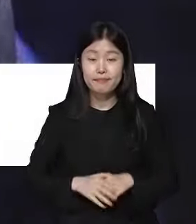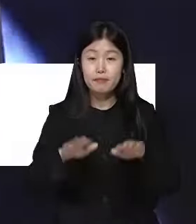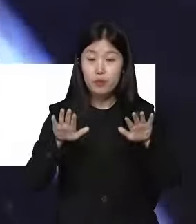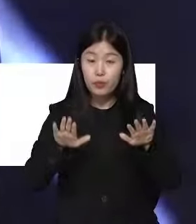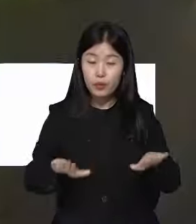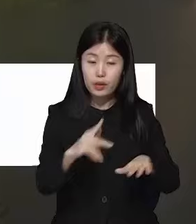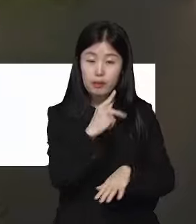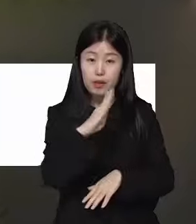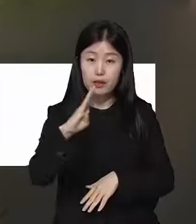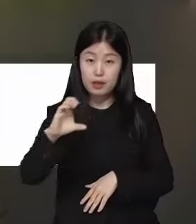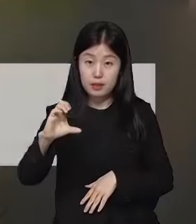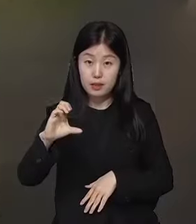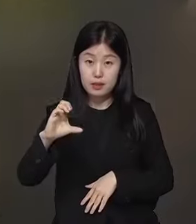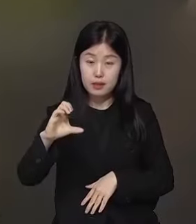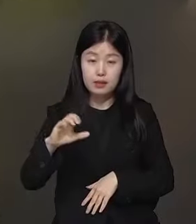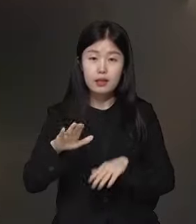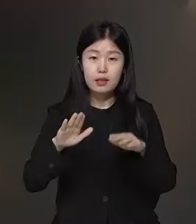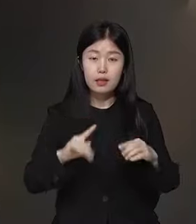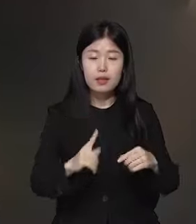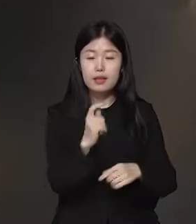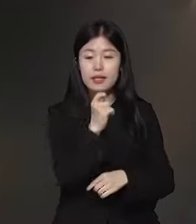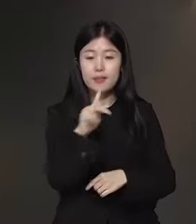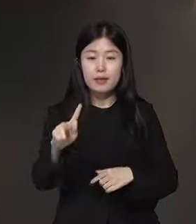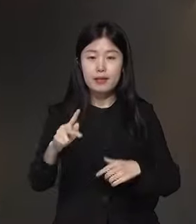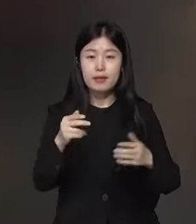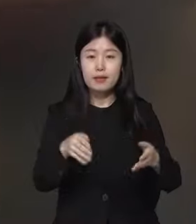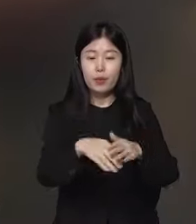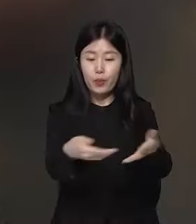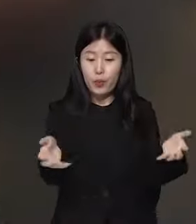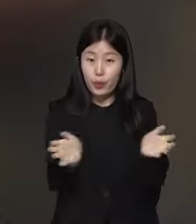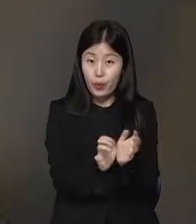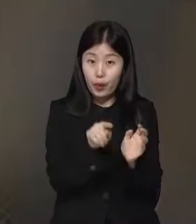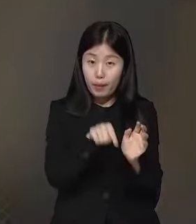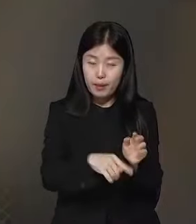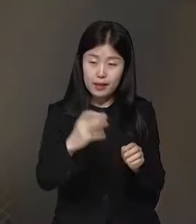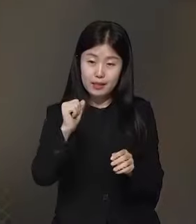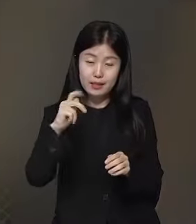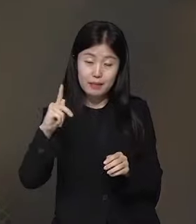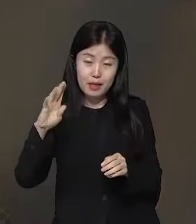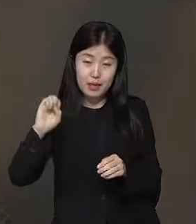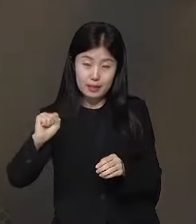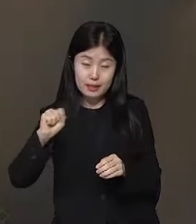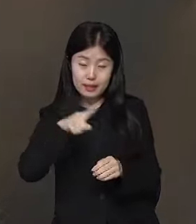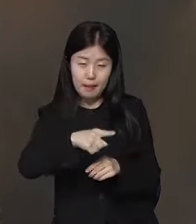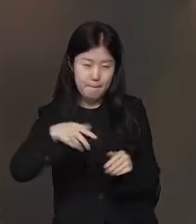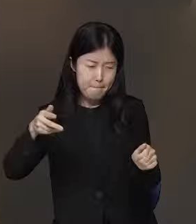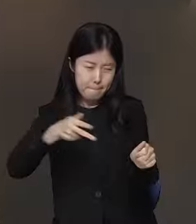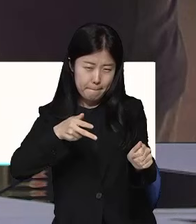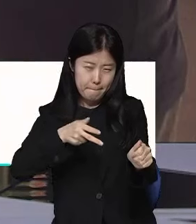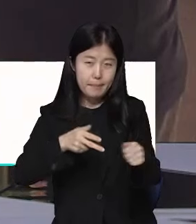오늘 KBS TV 공개홀에서 열렸으며 SBS TV로 생중계됐습니다.